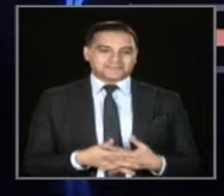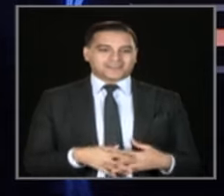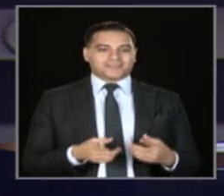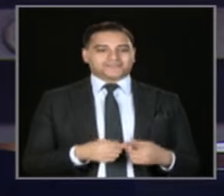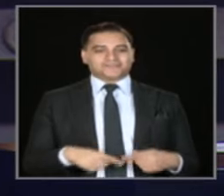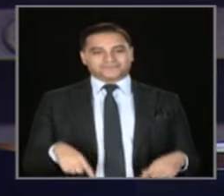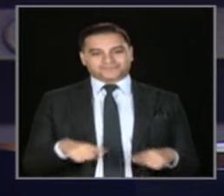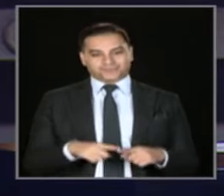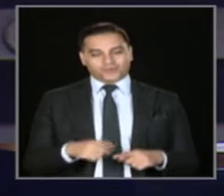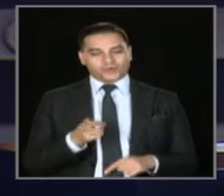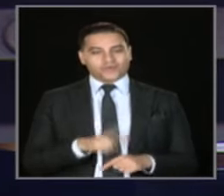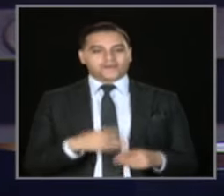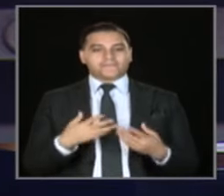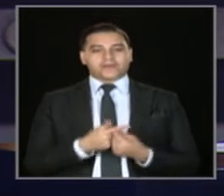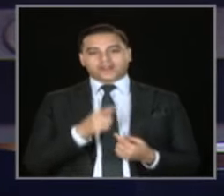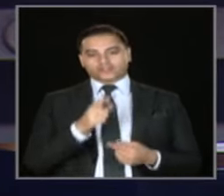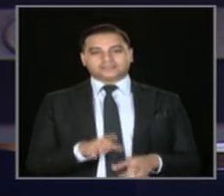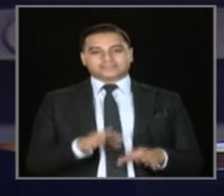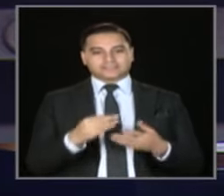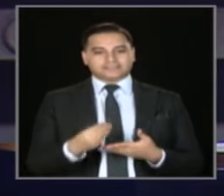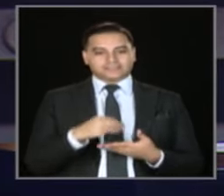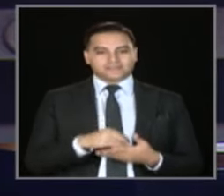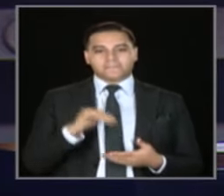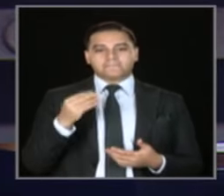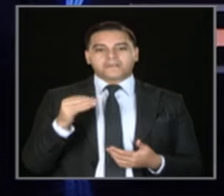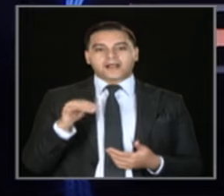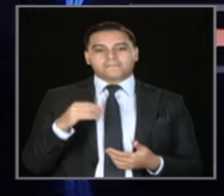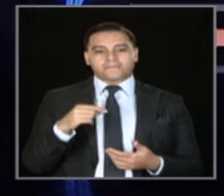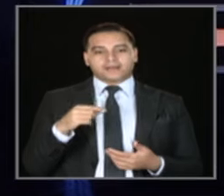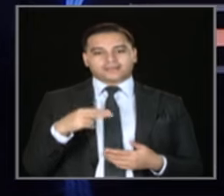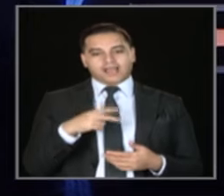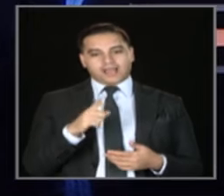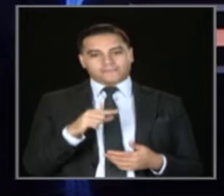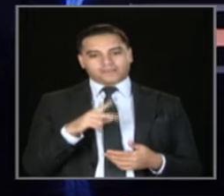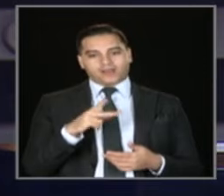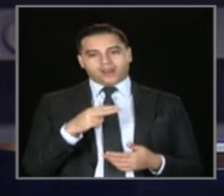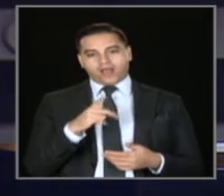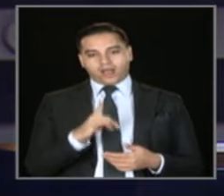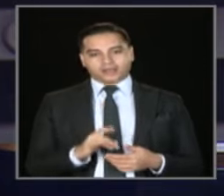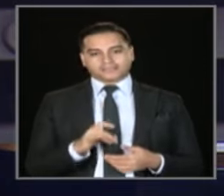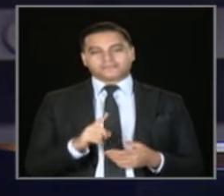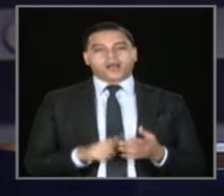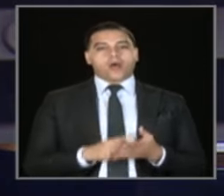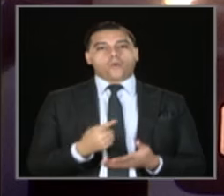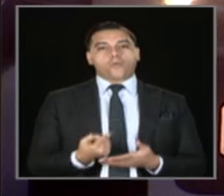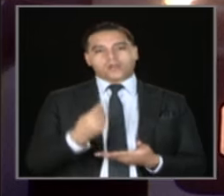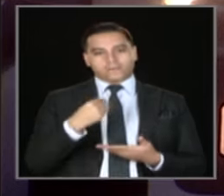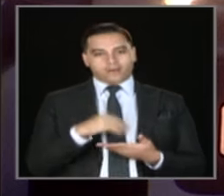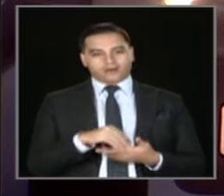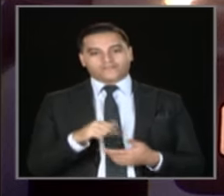طبعا طبعا. وعندكم وافد جديد النهارده محمد عبد العظيم، اول مباراه ليك وفي دور الثمانيه، احكي لي احساسك